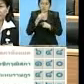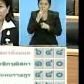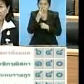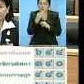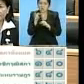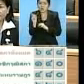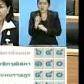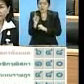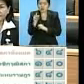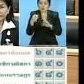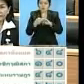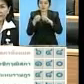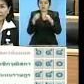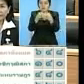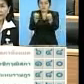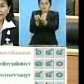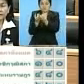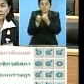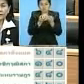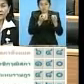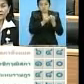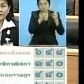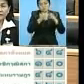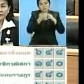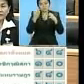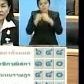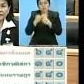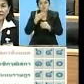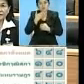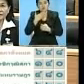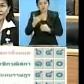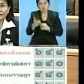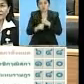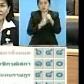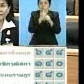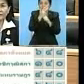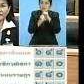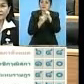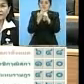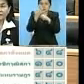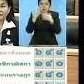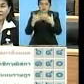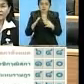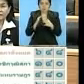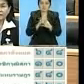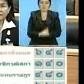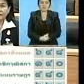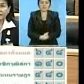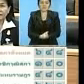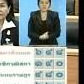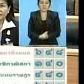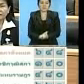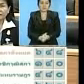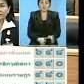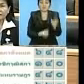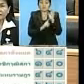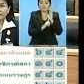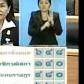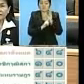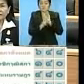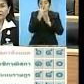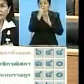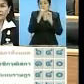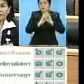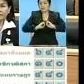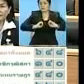ญหาให้เกิดขึ้นใน 3-4 ปีที่ผ่านมาของประเทศชาติของเราท่านประธานครับตัวอย่างอันหนึ่งที่เห็นชัดเจน